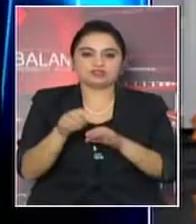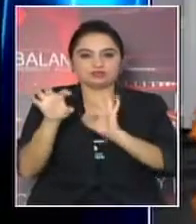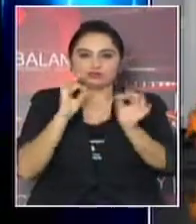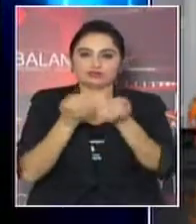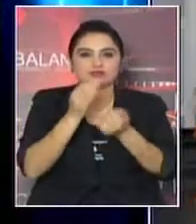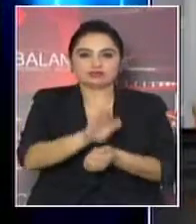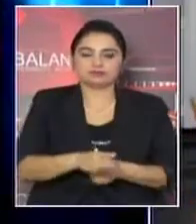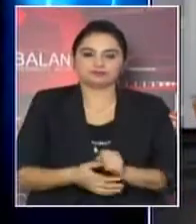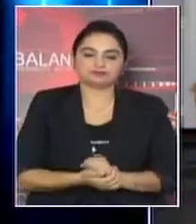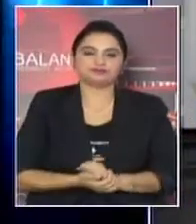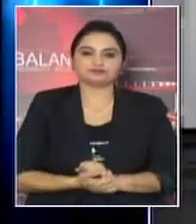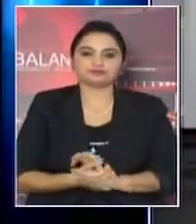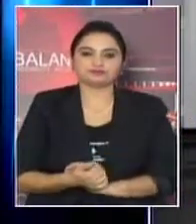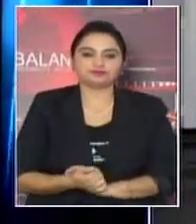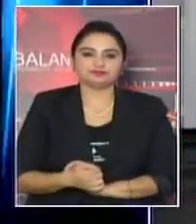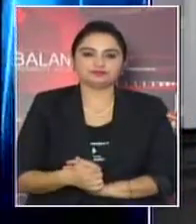गर्नेछ।